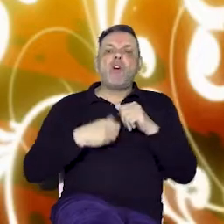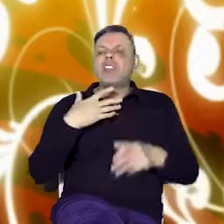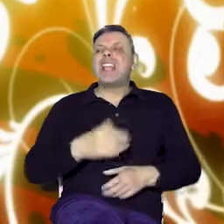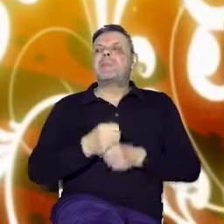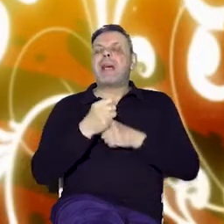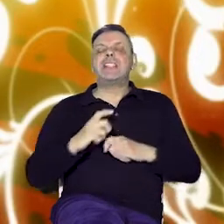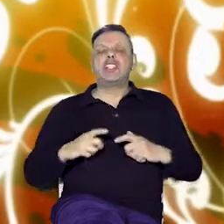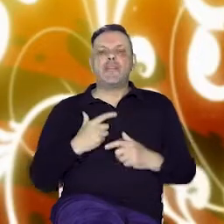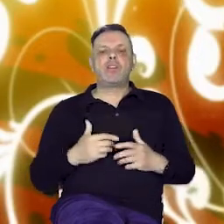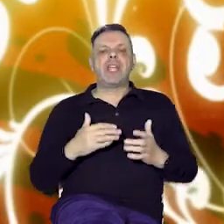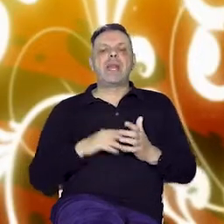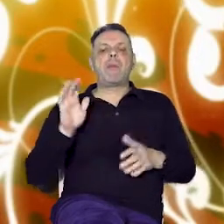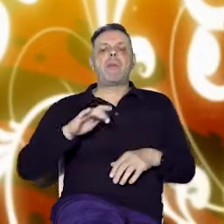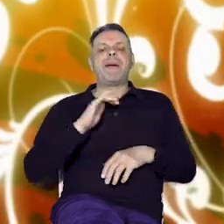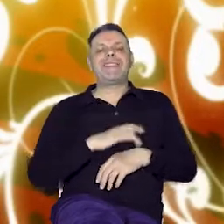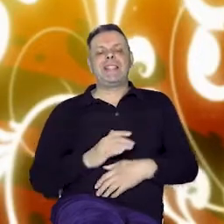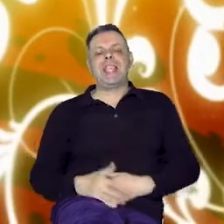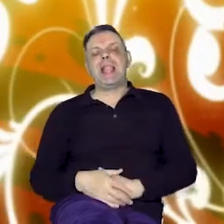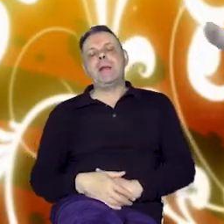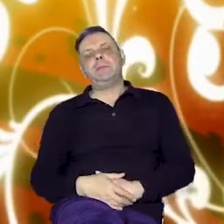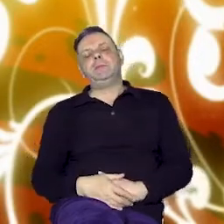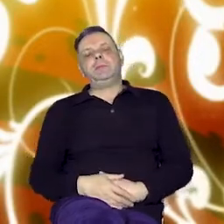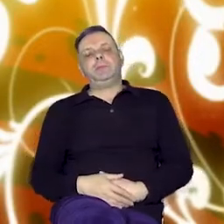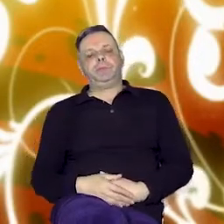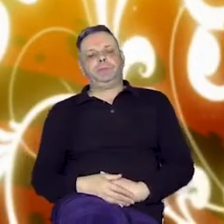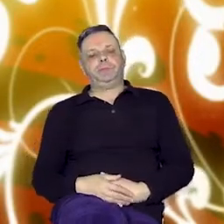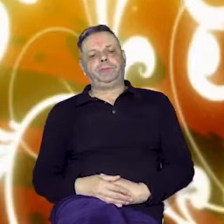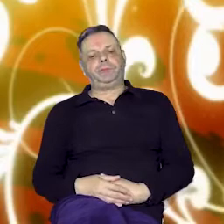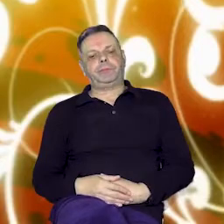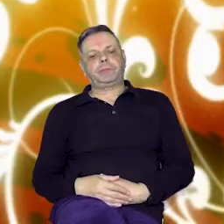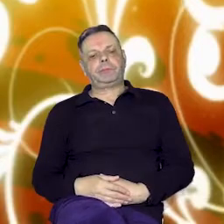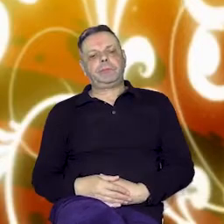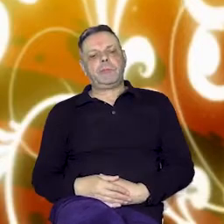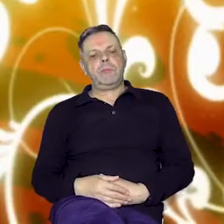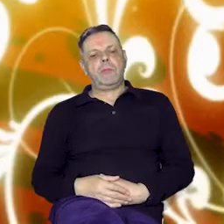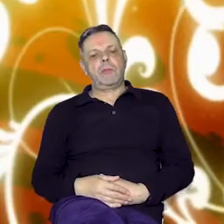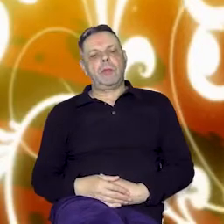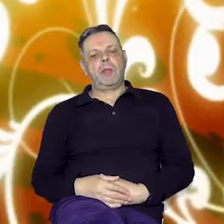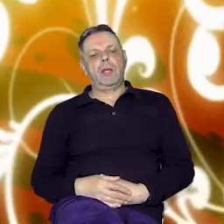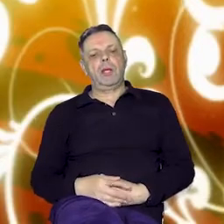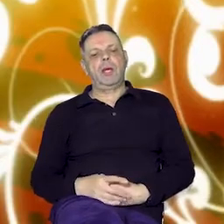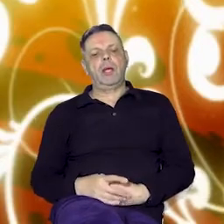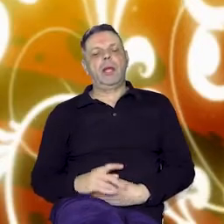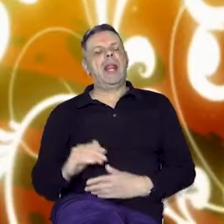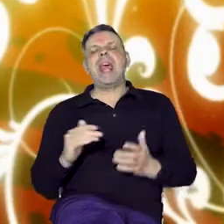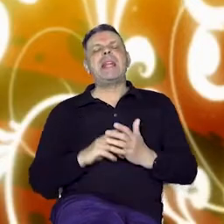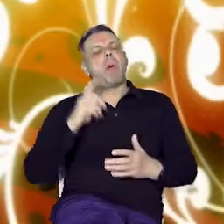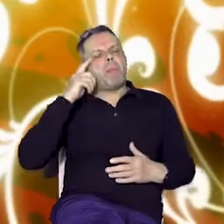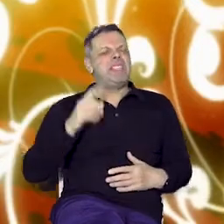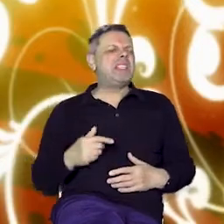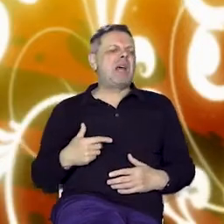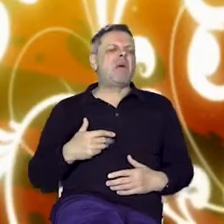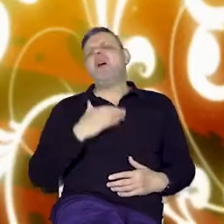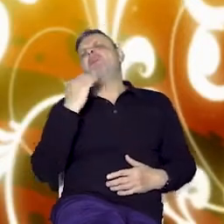Znači, trebamo imati cilj neki, životni, lijepi, kvalitetni cilj. Ne smijemo samo misliti, nije me briga, briga me